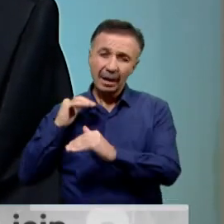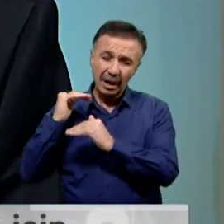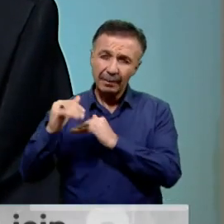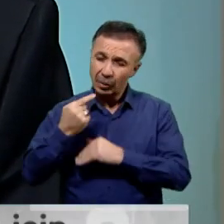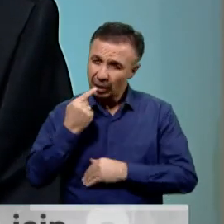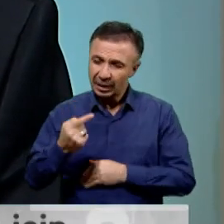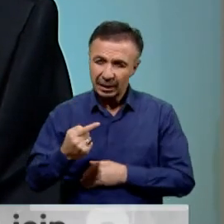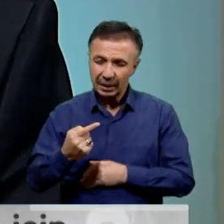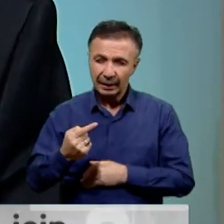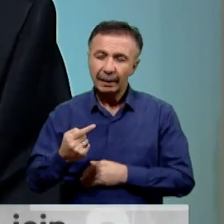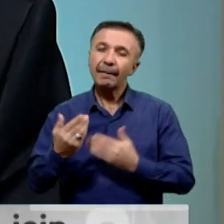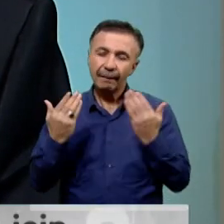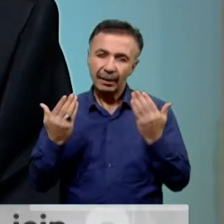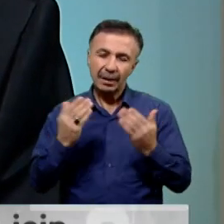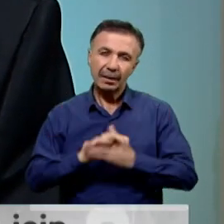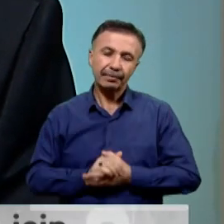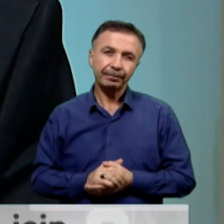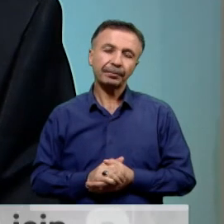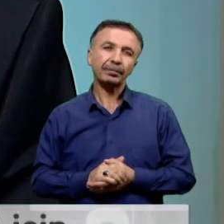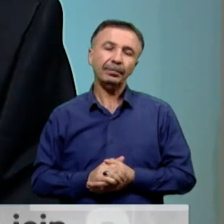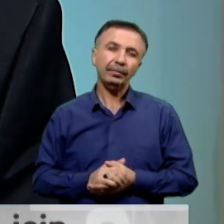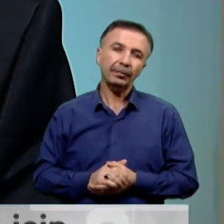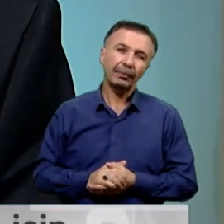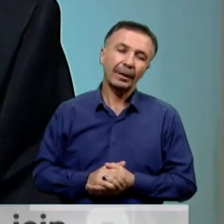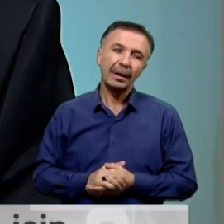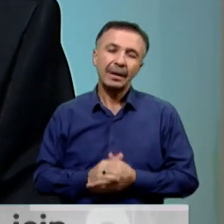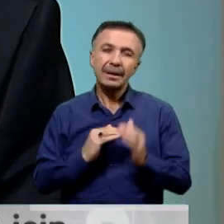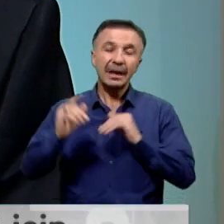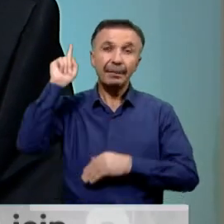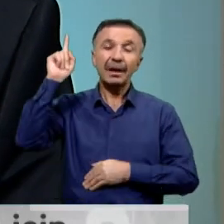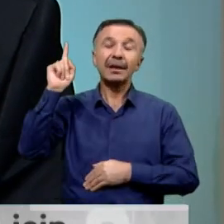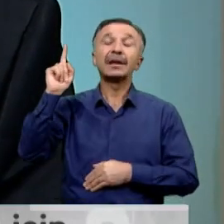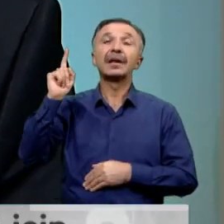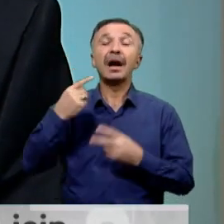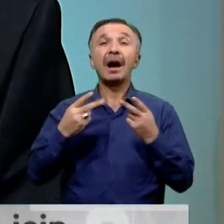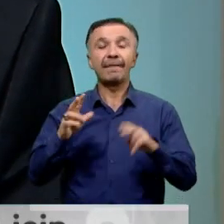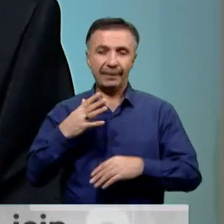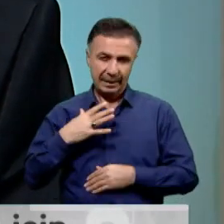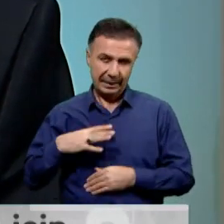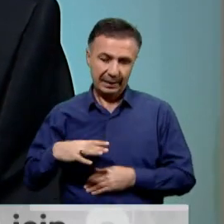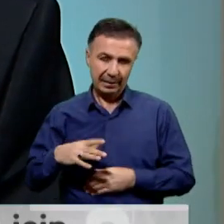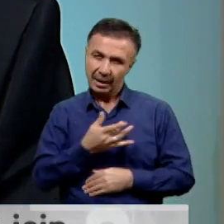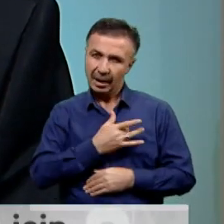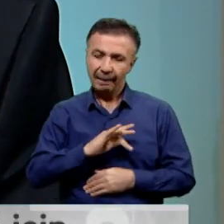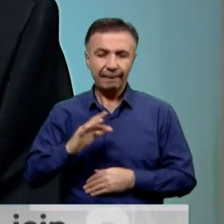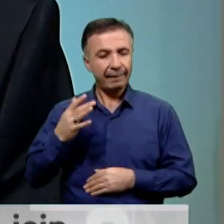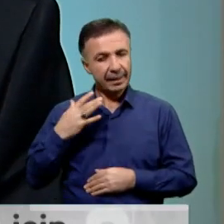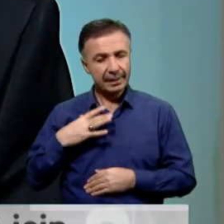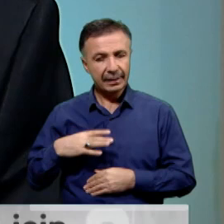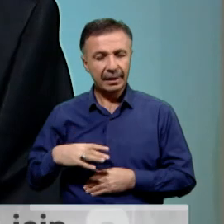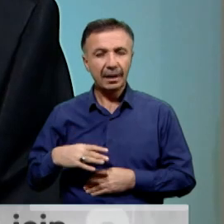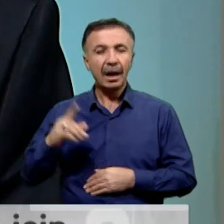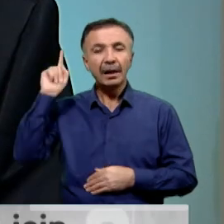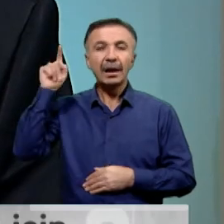İstağfiru Rabbekum diye onlara ne diyor? Cenab-ı Hak'tan af dileyin. Size bol yağmurlar